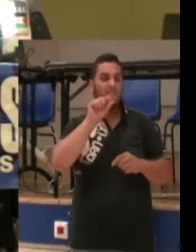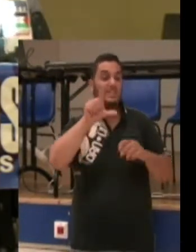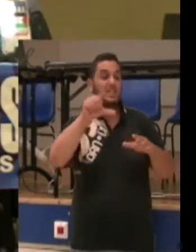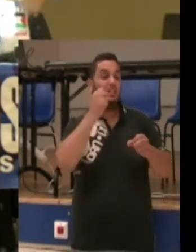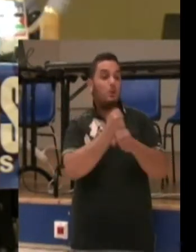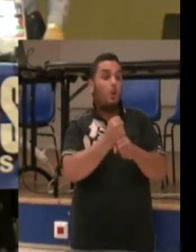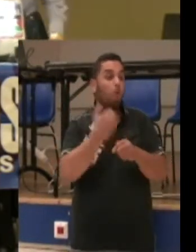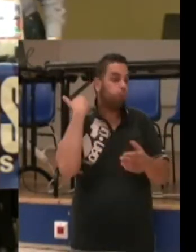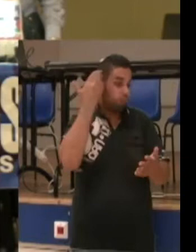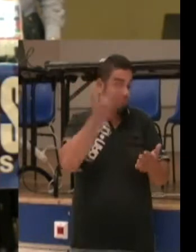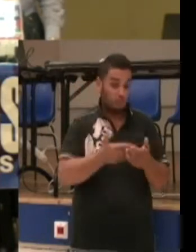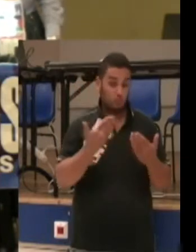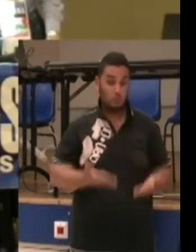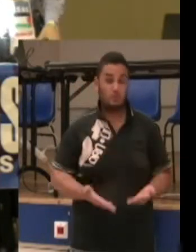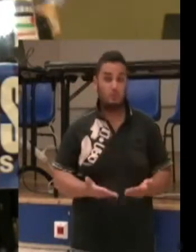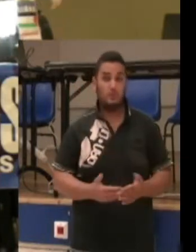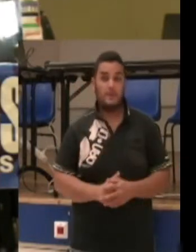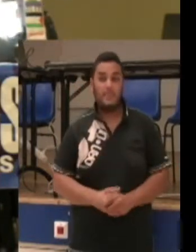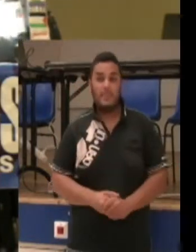concitoyens de la France.